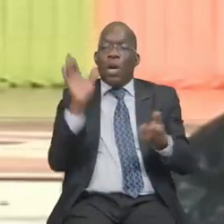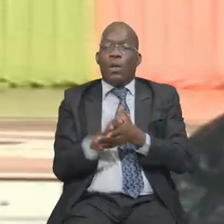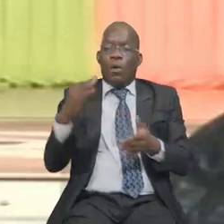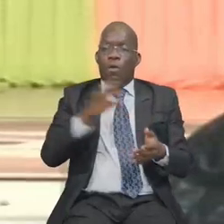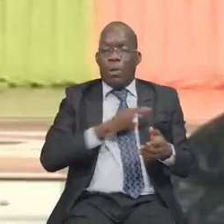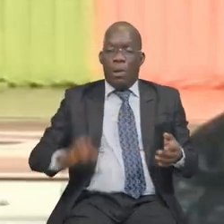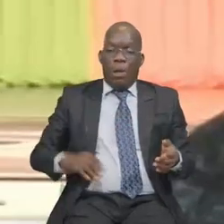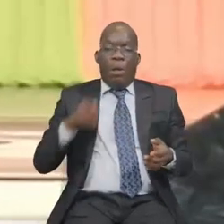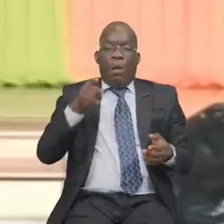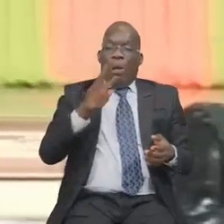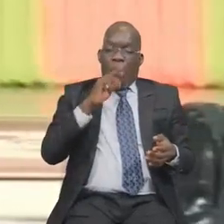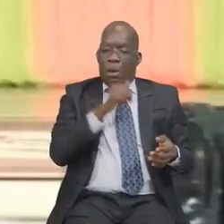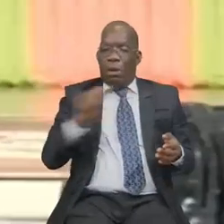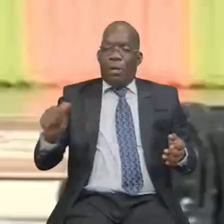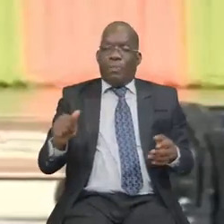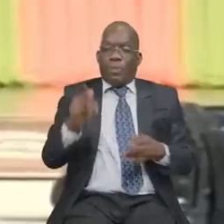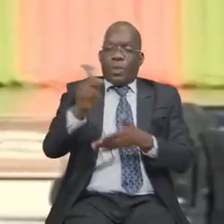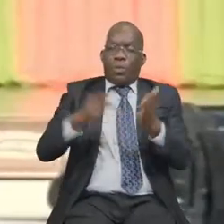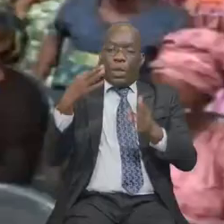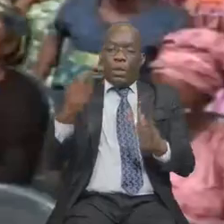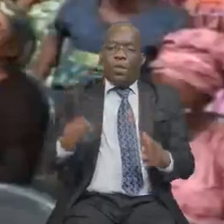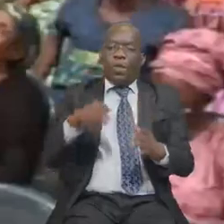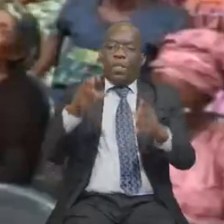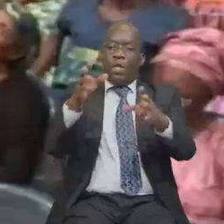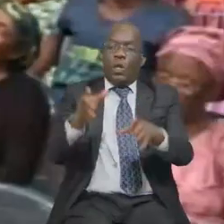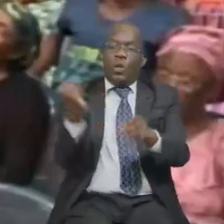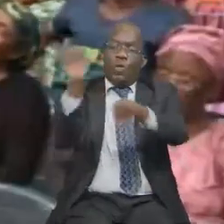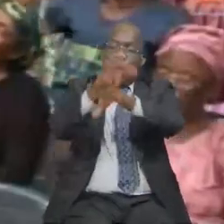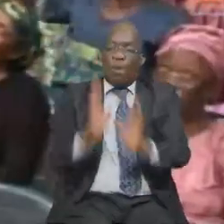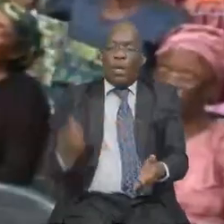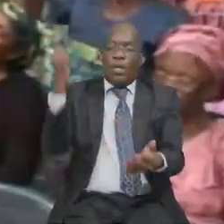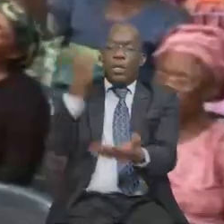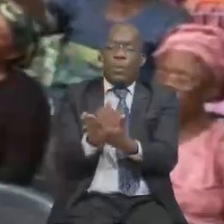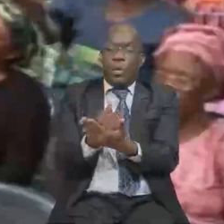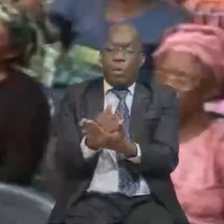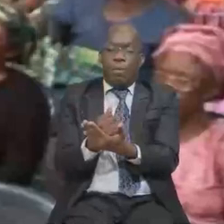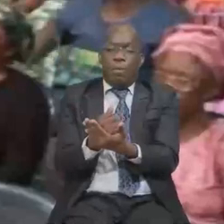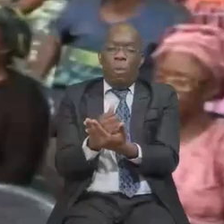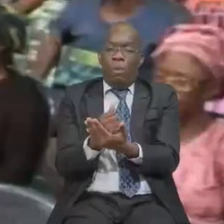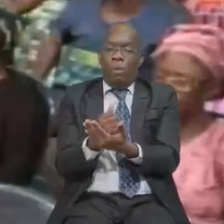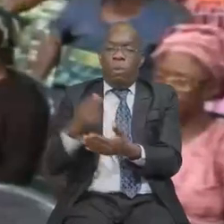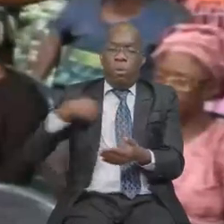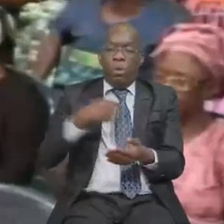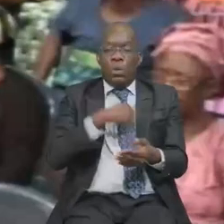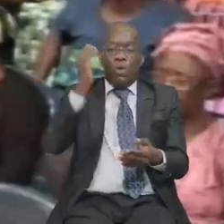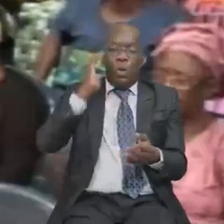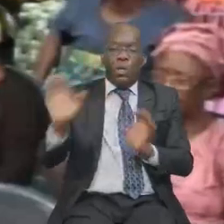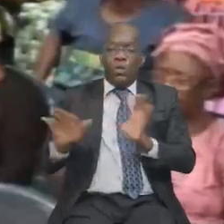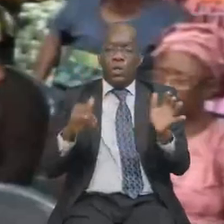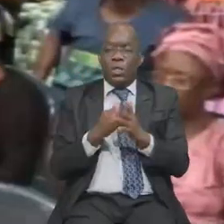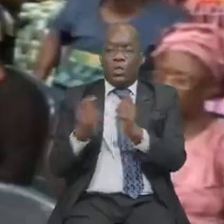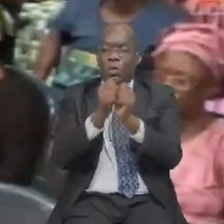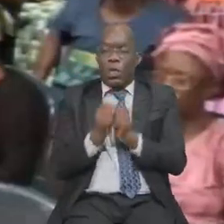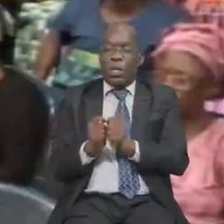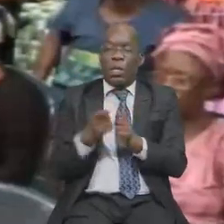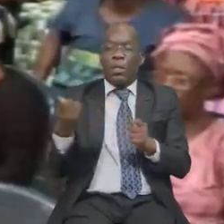de l'équipe gagnante. J'ai dit, est-ce que tu fais partie de l'équipe gagnante? Nous allons faire cela ensemble. Et Dieu bénira